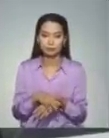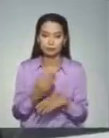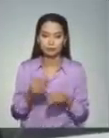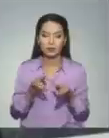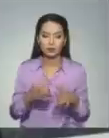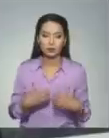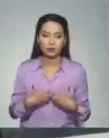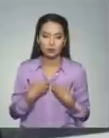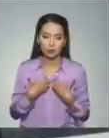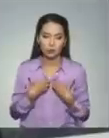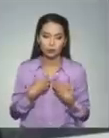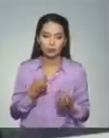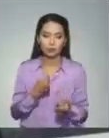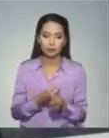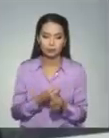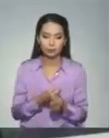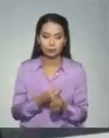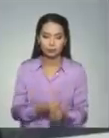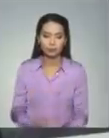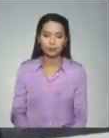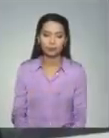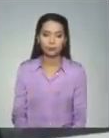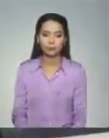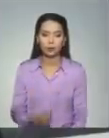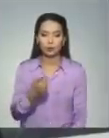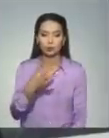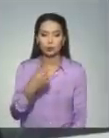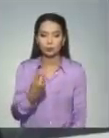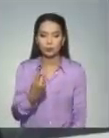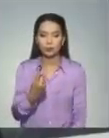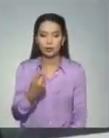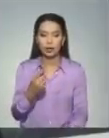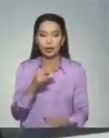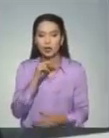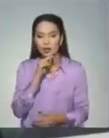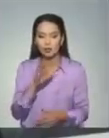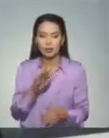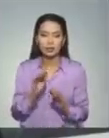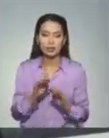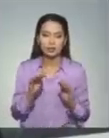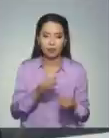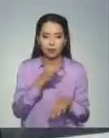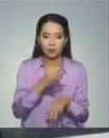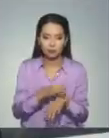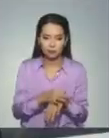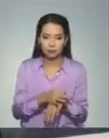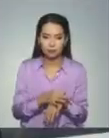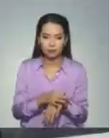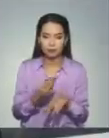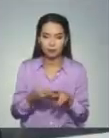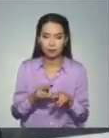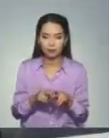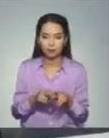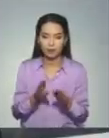ДЮСШ, а также 141, это халатность в действиях лица, на которую возложены обязанности по